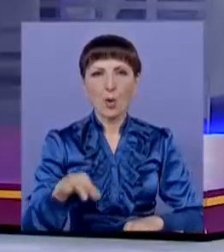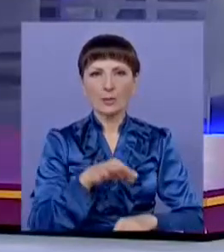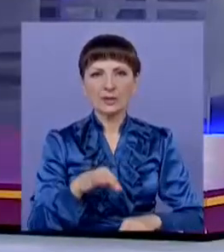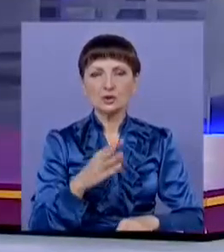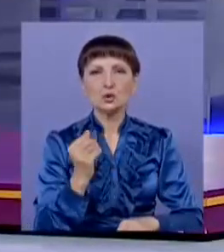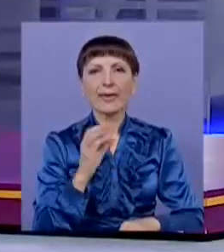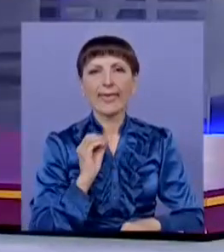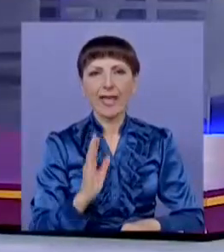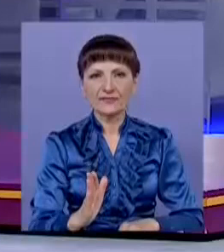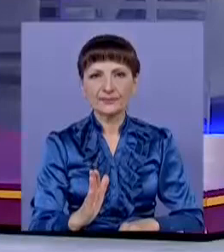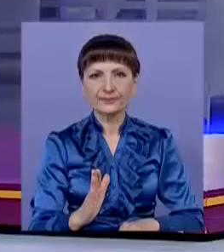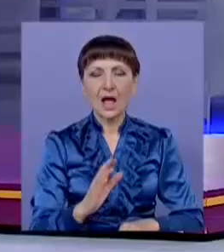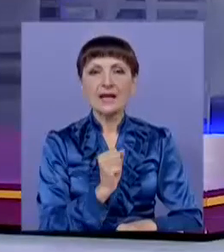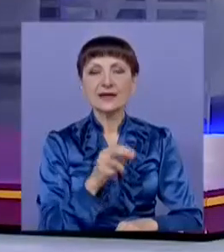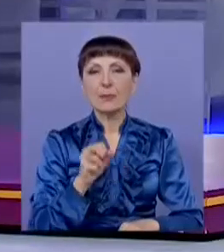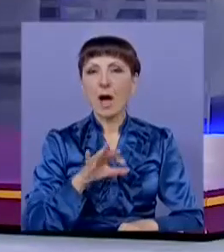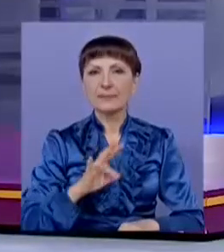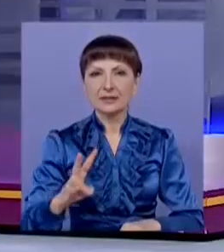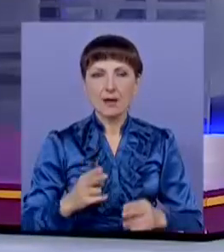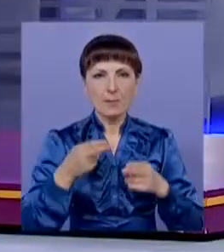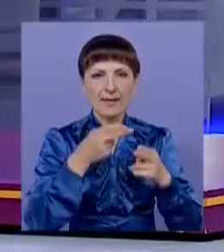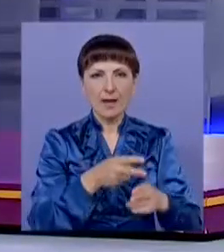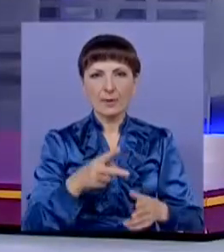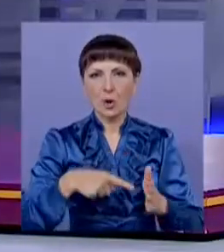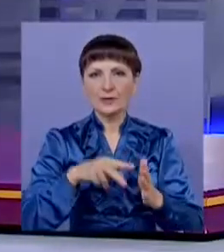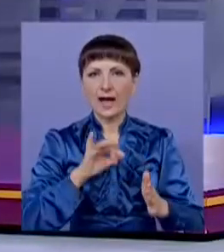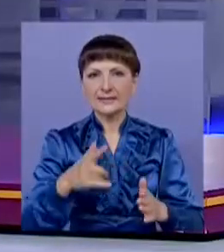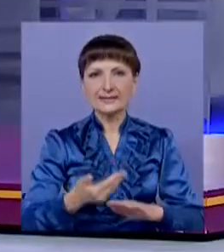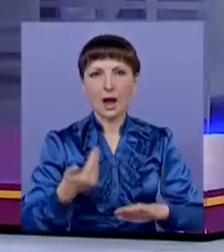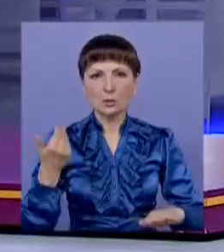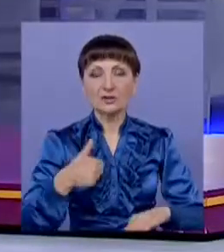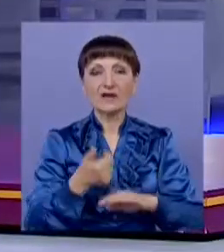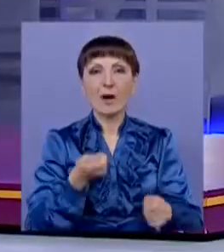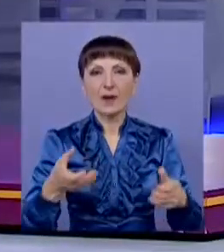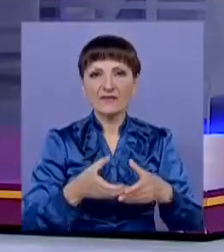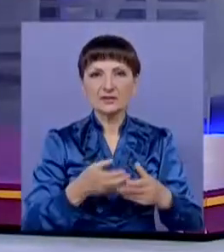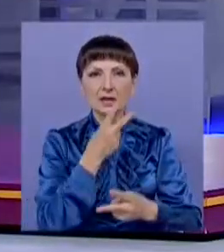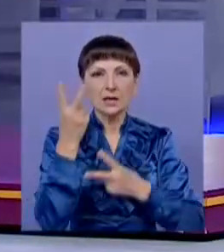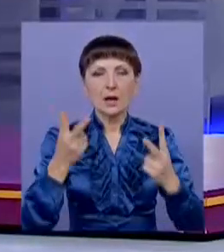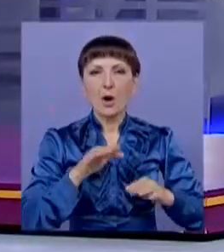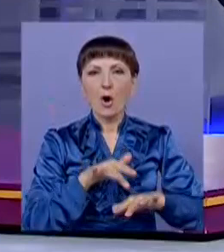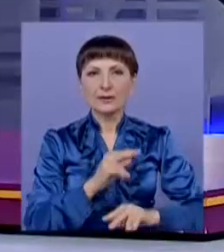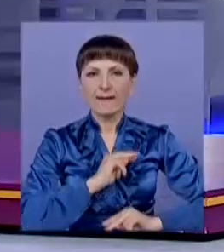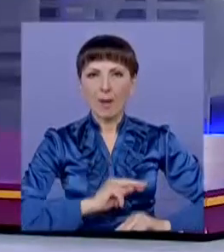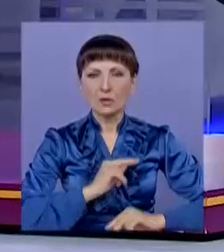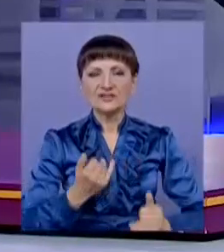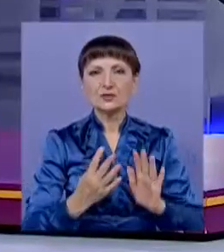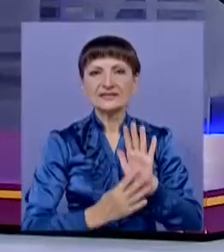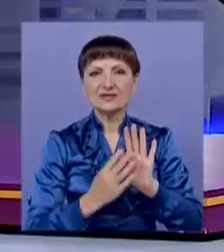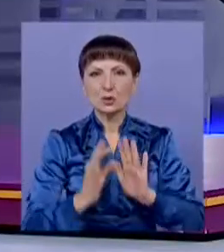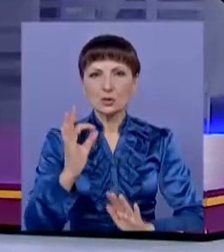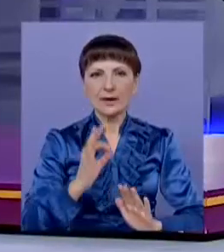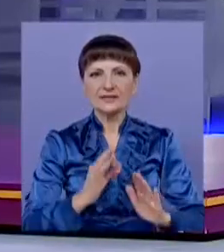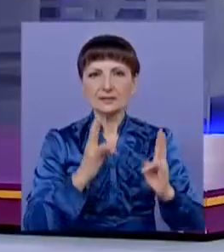Умирзак Шукеев. Аскар Мамин прибыл в Арысь накануне. Глава правительства ознакомился с ходом работ. На сегодня